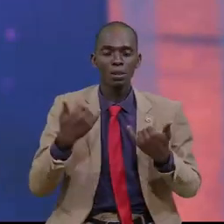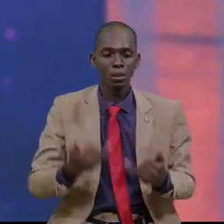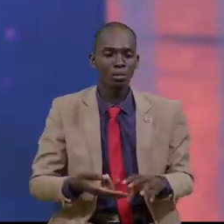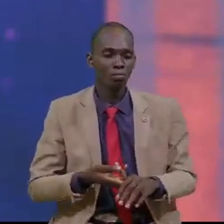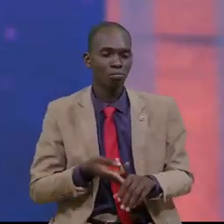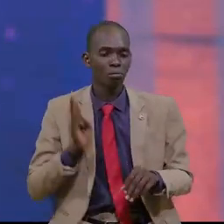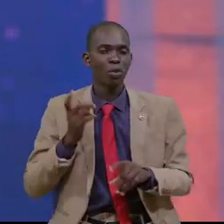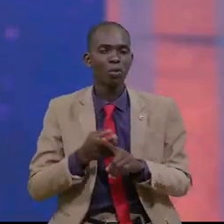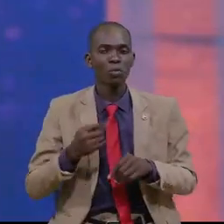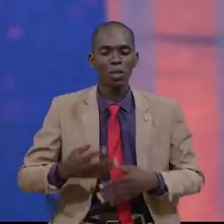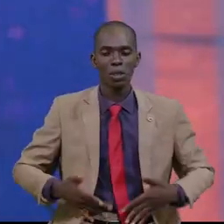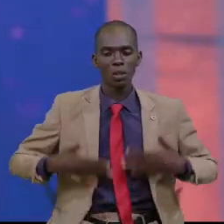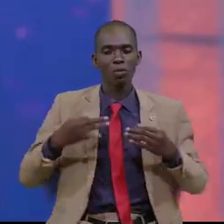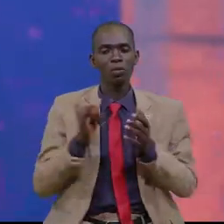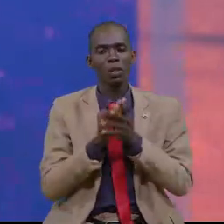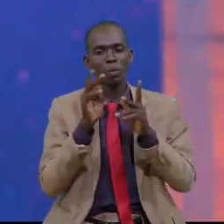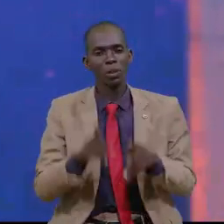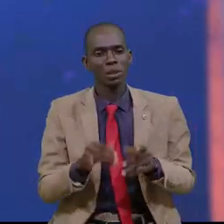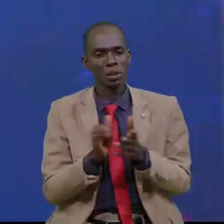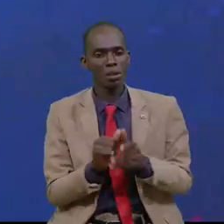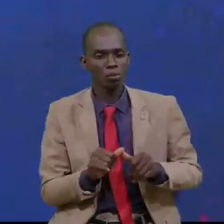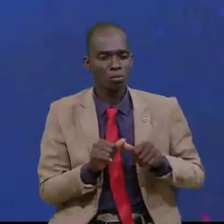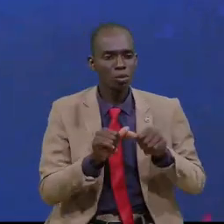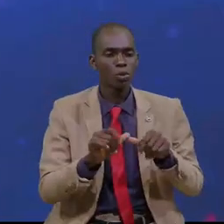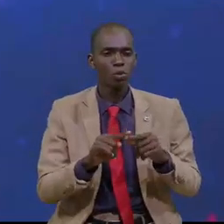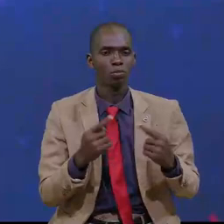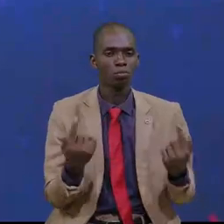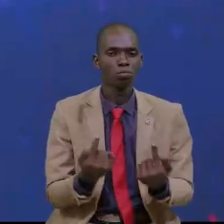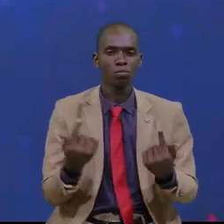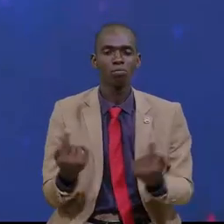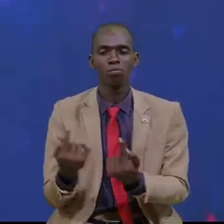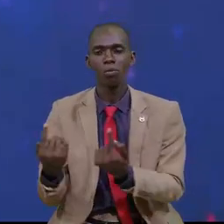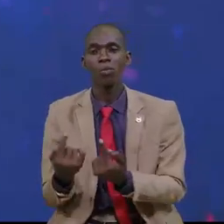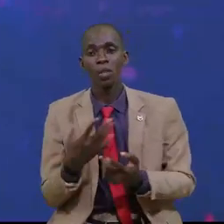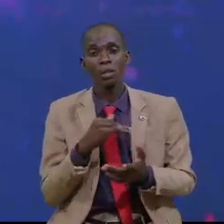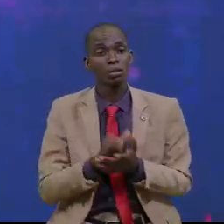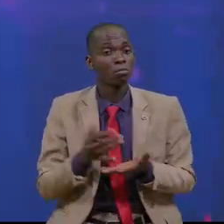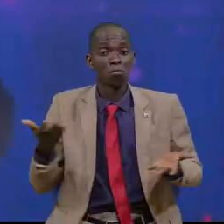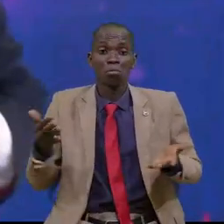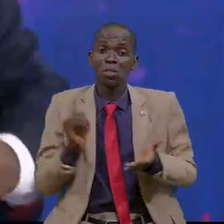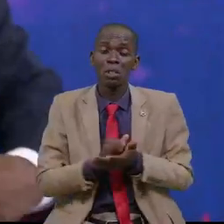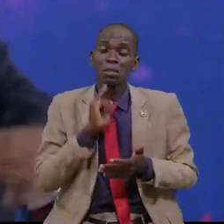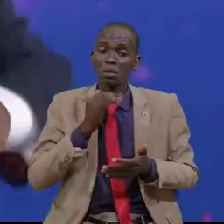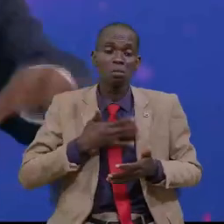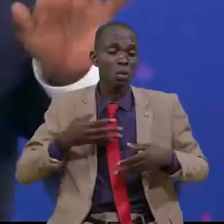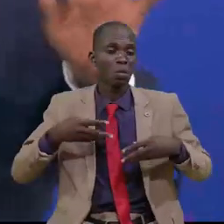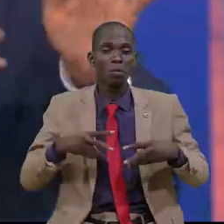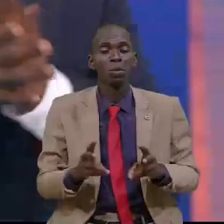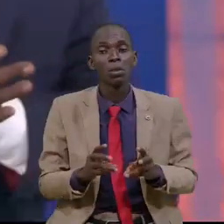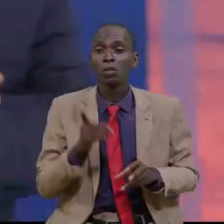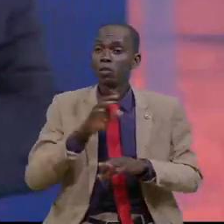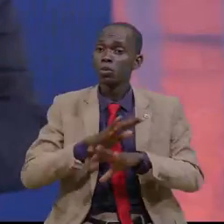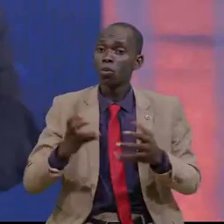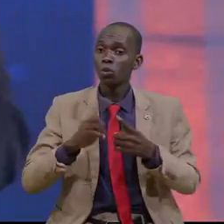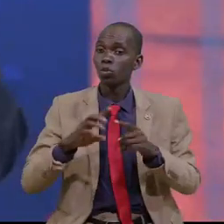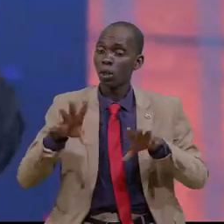l'équation de leur vie, de la personne qui pêche. Et qui dit, bon, ça c'est moi. Si tu veux